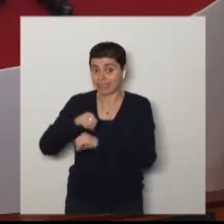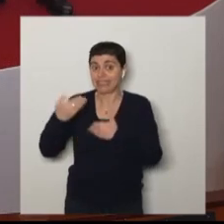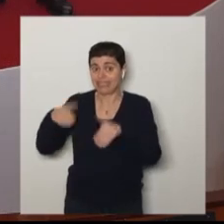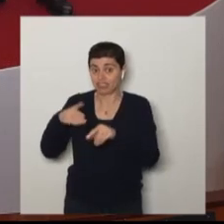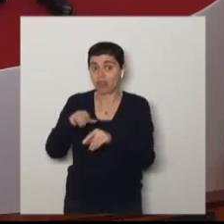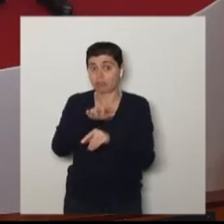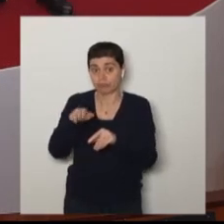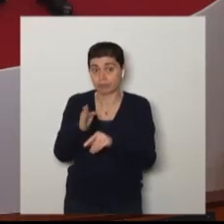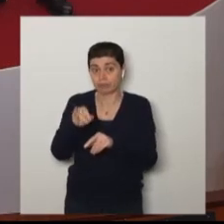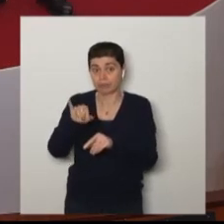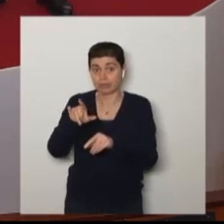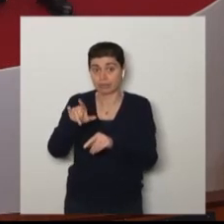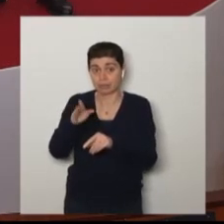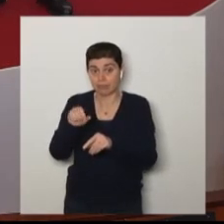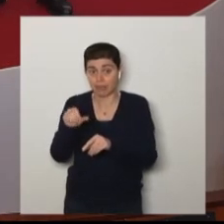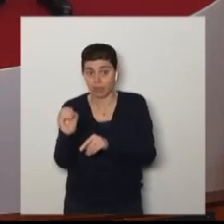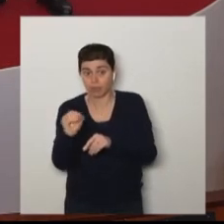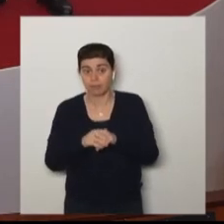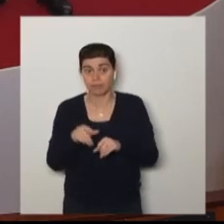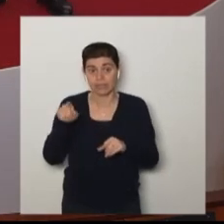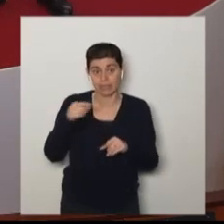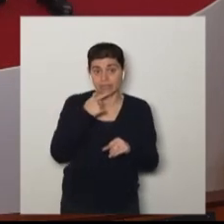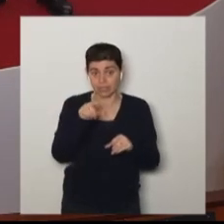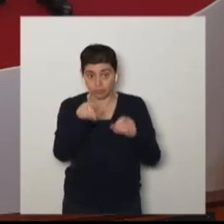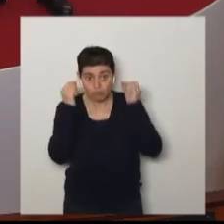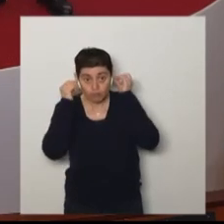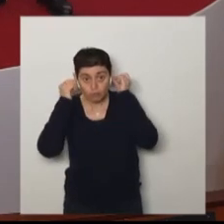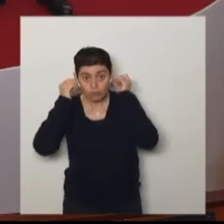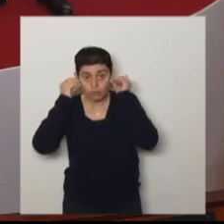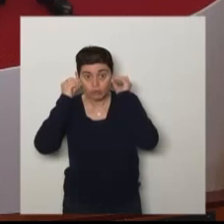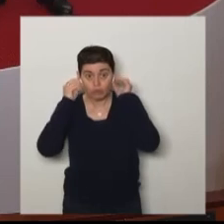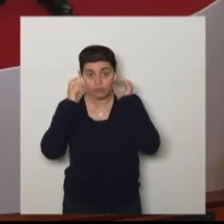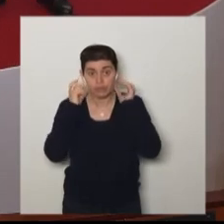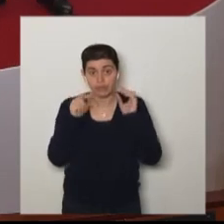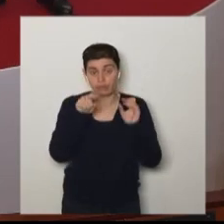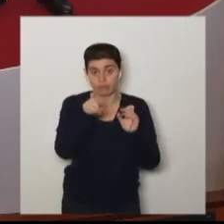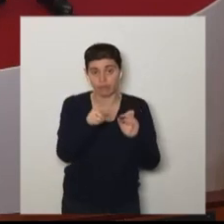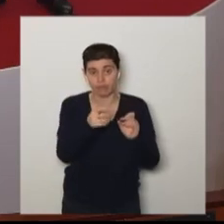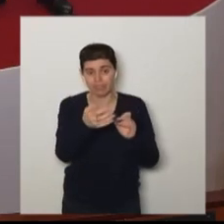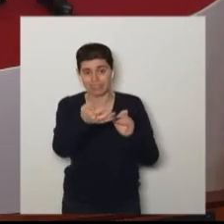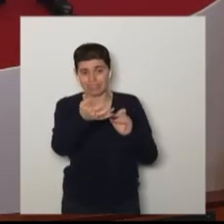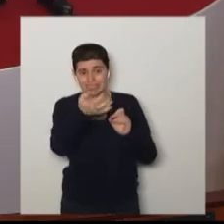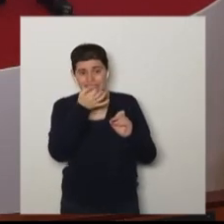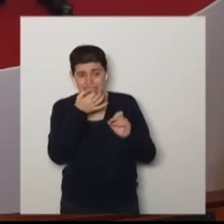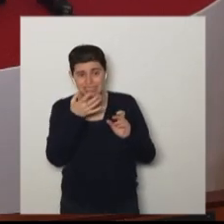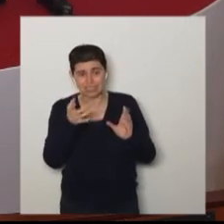de ces risques-là. You suggested or you said I didn't include it. Trade union,